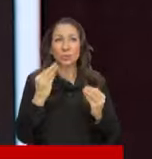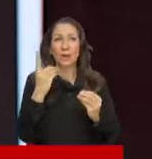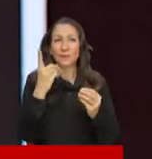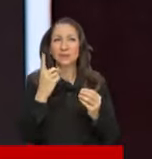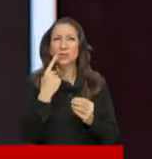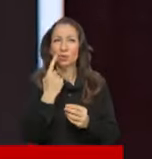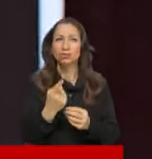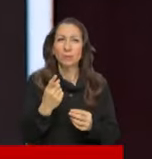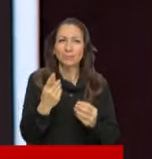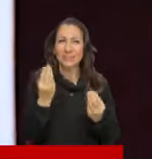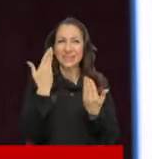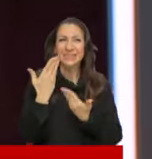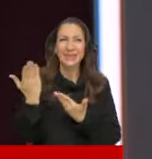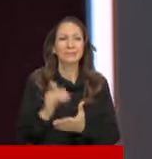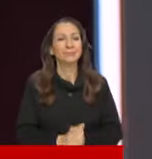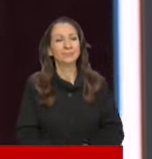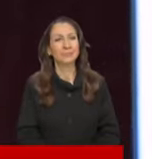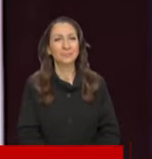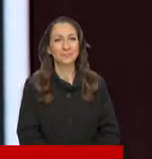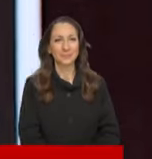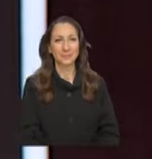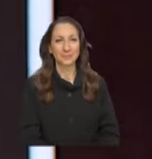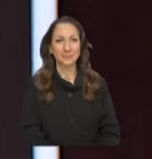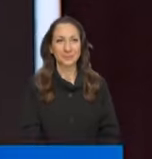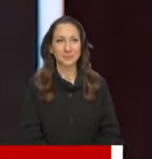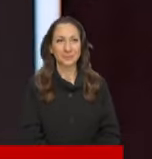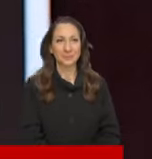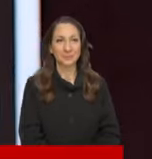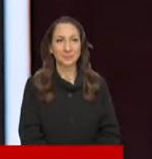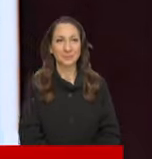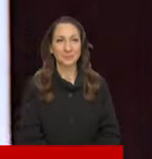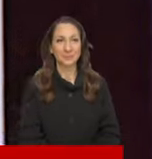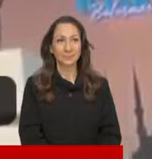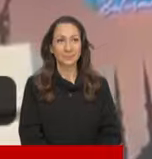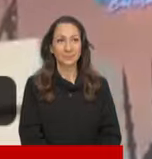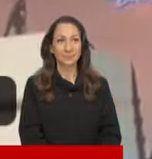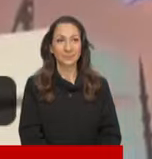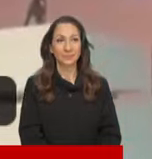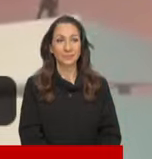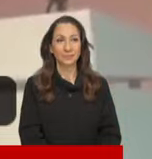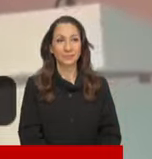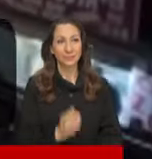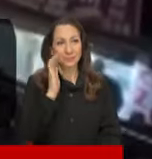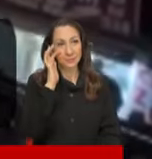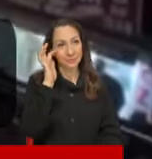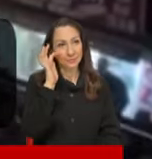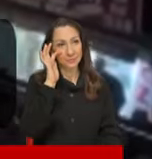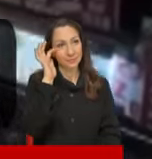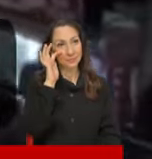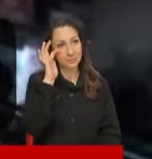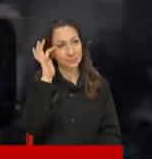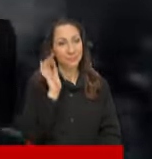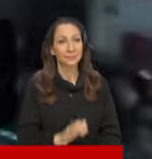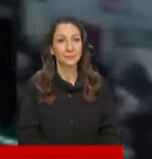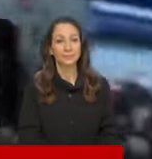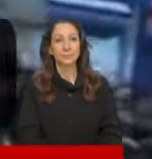cümle kuracağım Peki izleyelim Evet gelmişim az kalmışım İstanbul'a